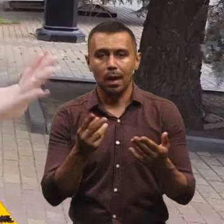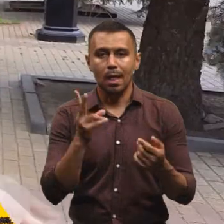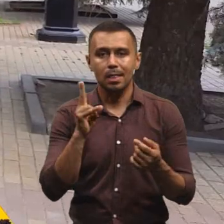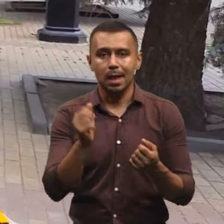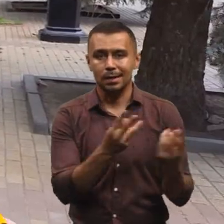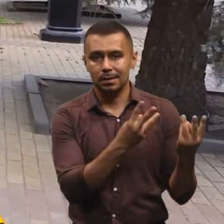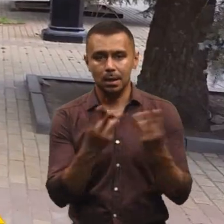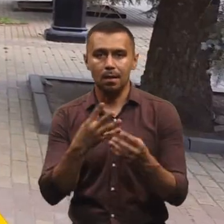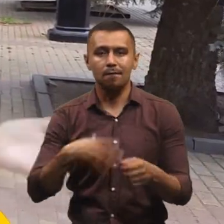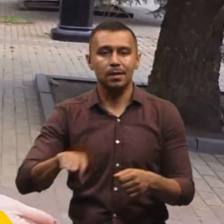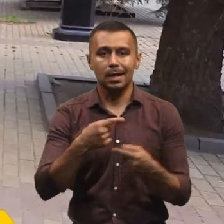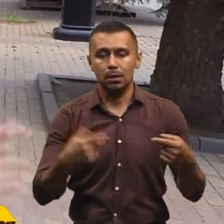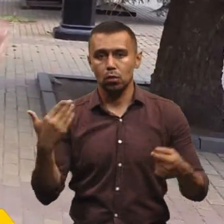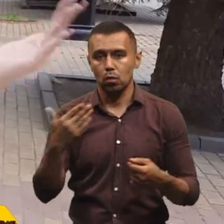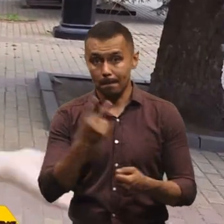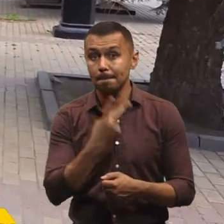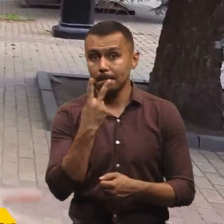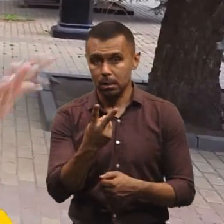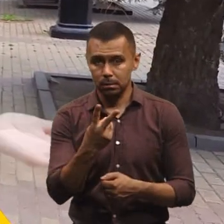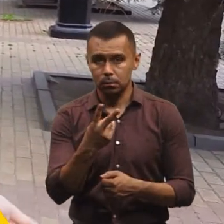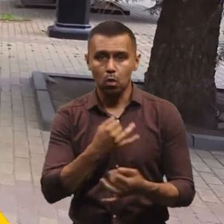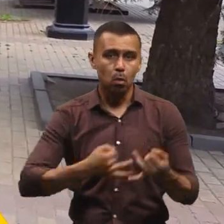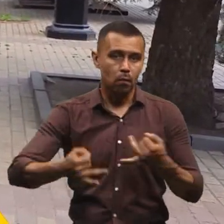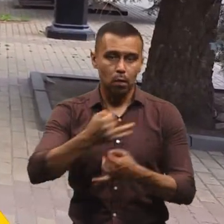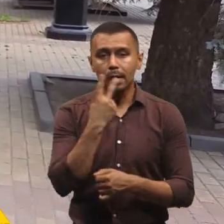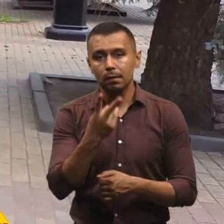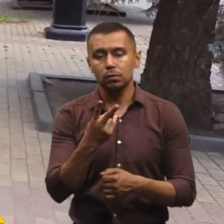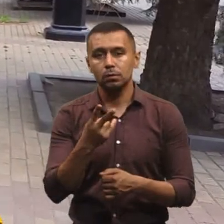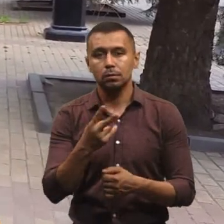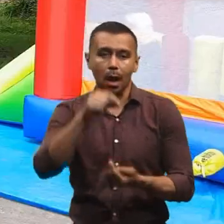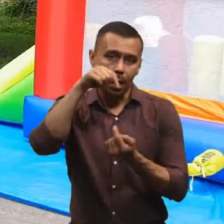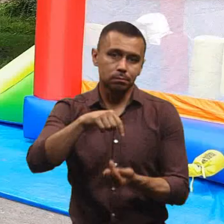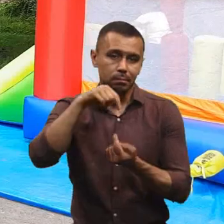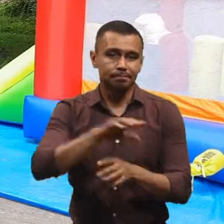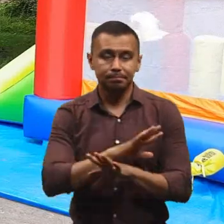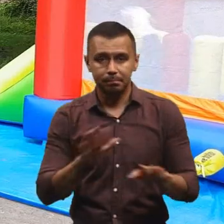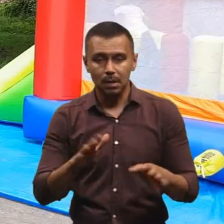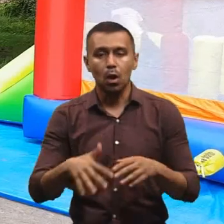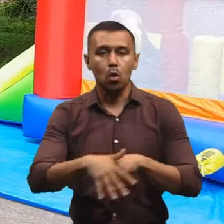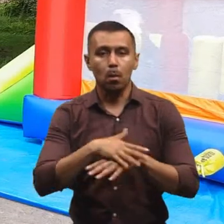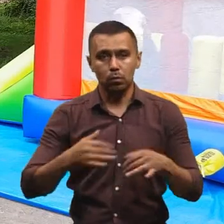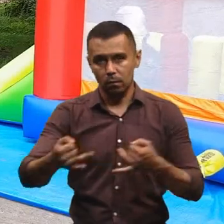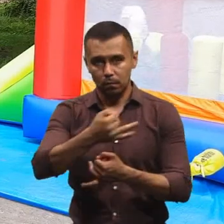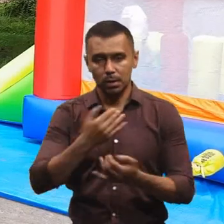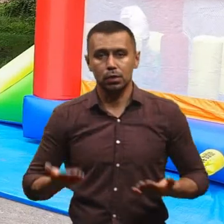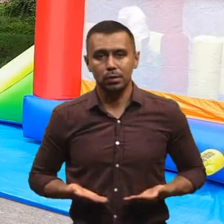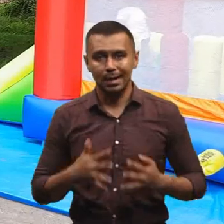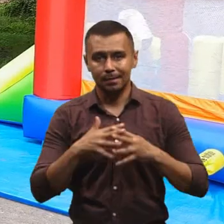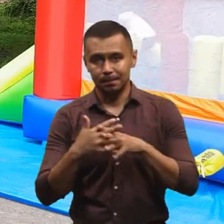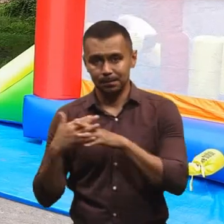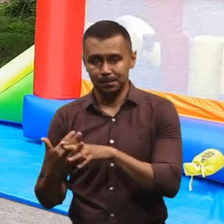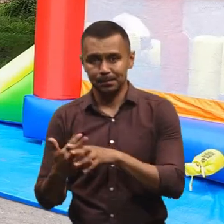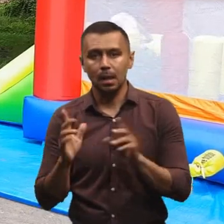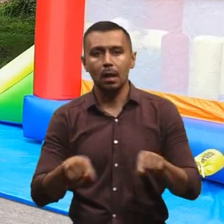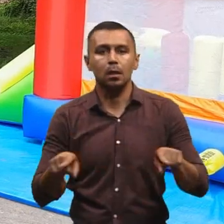всі інші його бачать обговорюють і дивляться чим це підходить чи ні на Громадському обговоренні жителі населеного